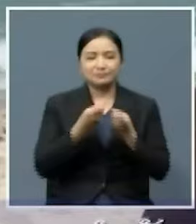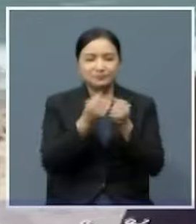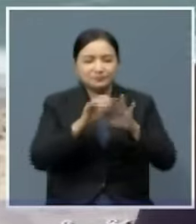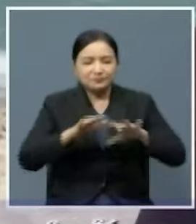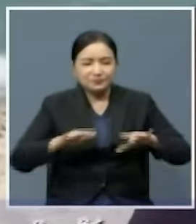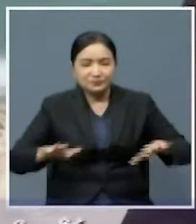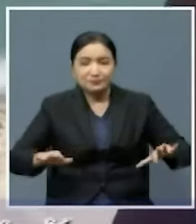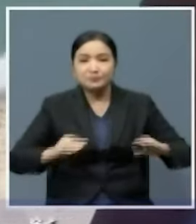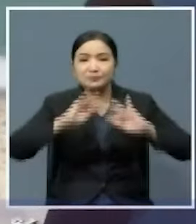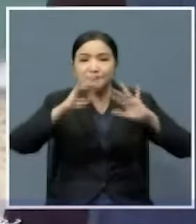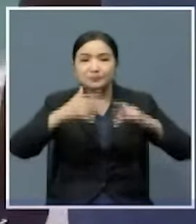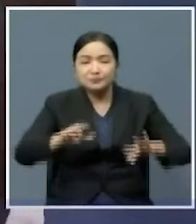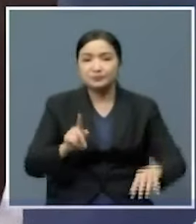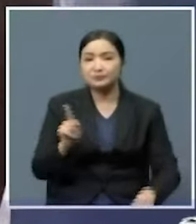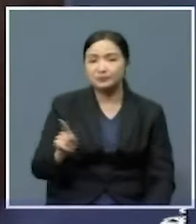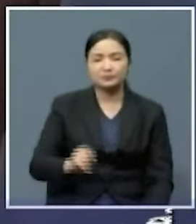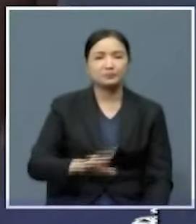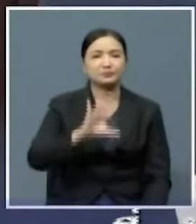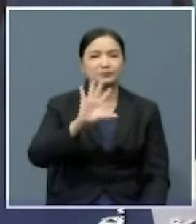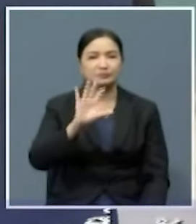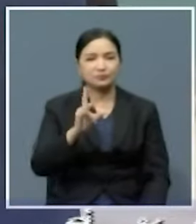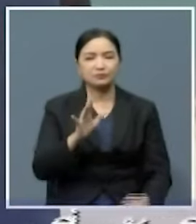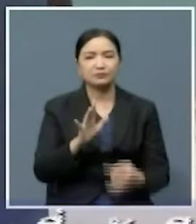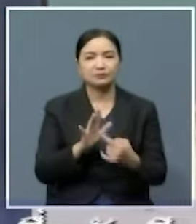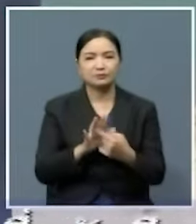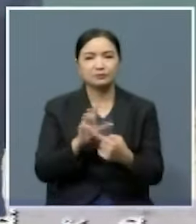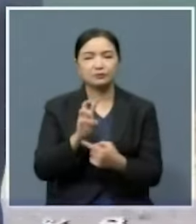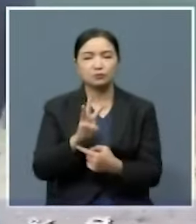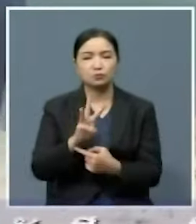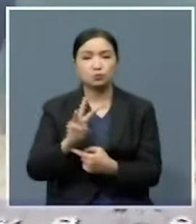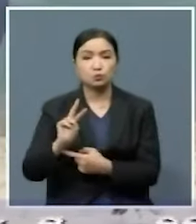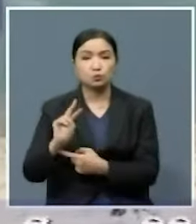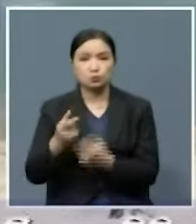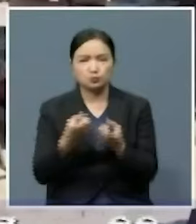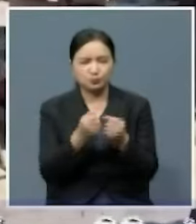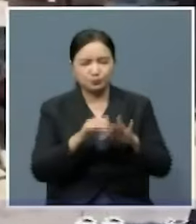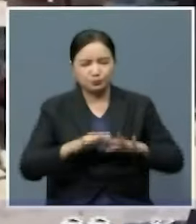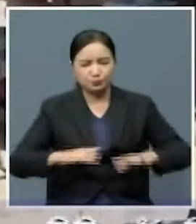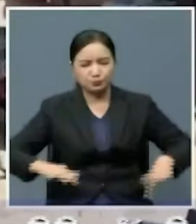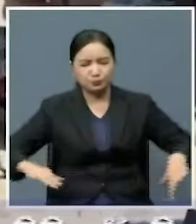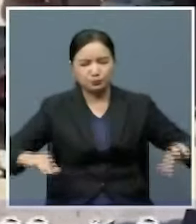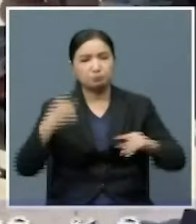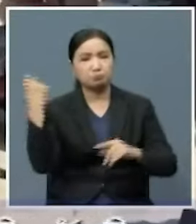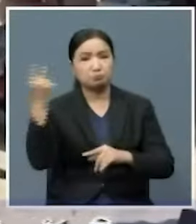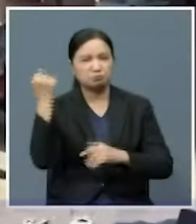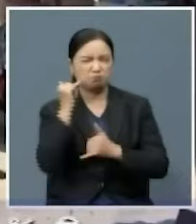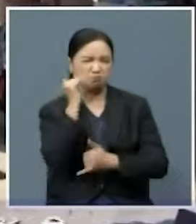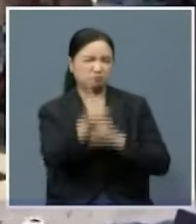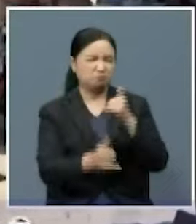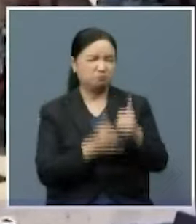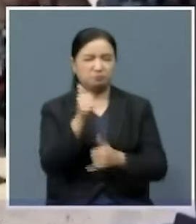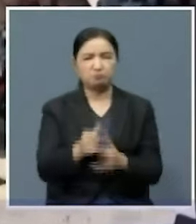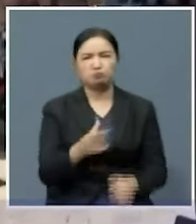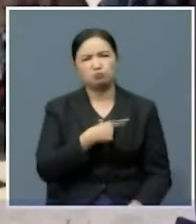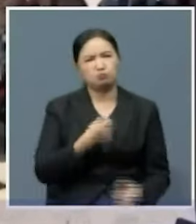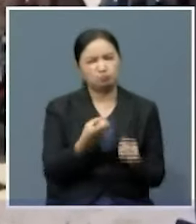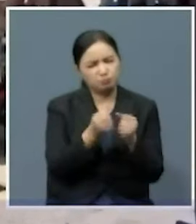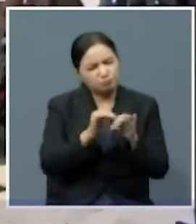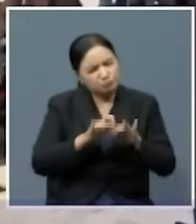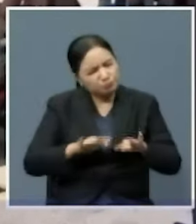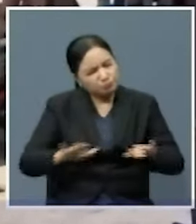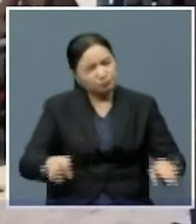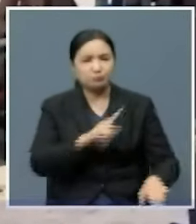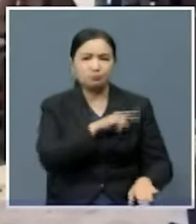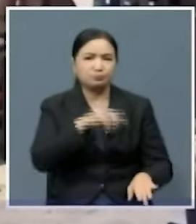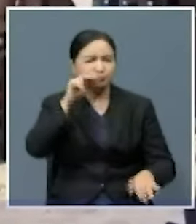หาดเฉวงนะครับที่ตำบลบ่อผุดอันนี้ก็ถือว่าเป็นชายหาดยอดนิยมของนักท่องเที่ยวเลยเพราะว่าหาดทรายขาวละเอีย